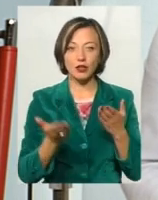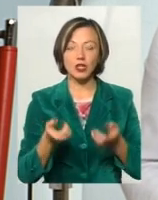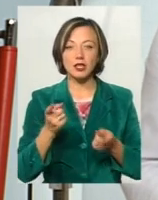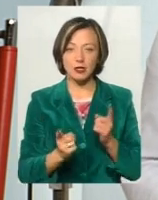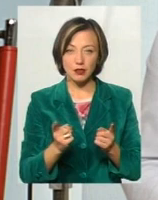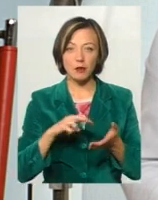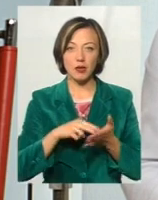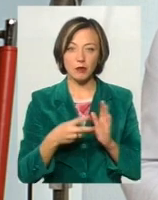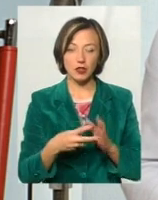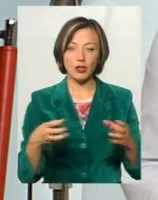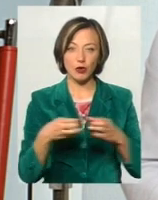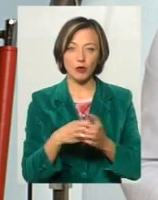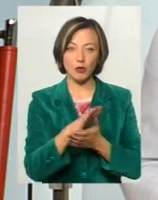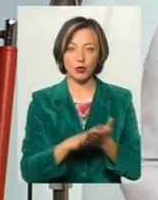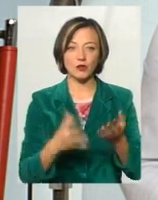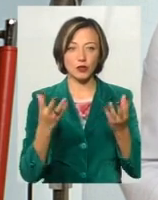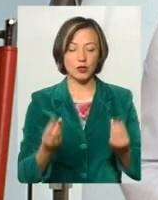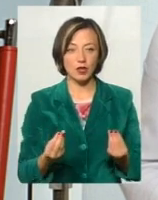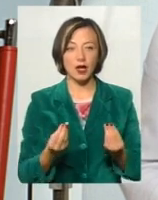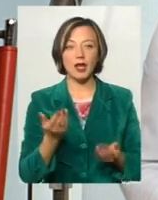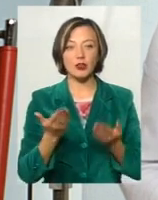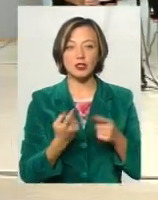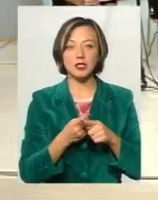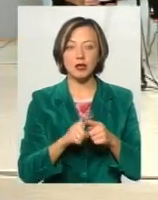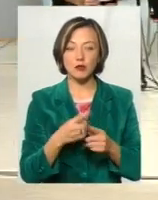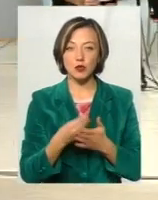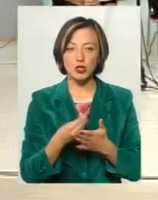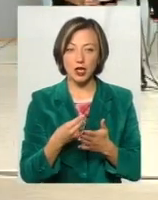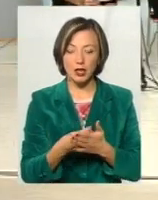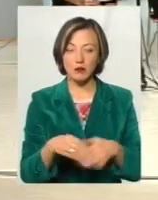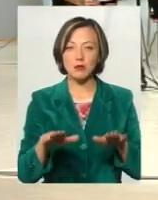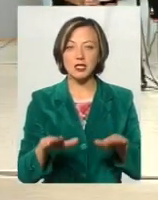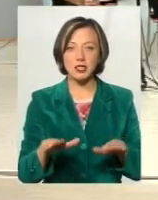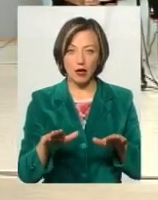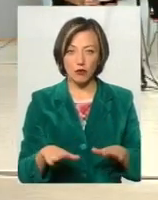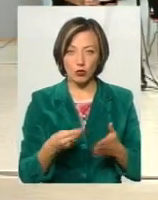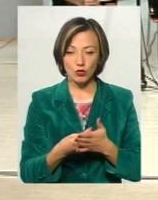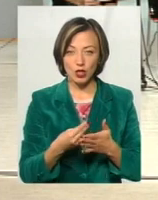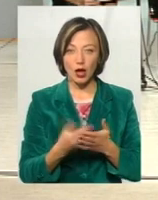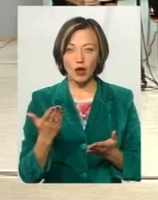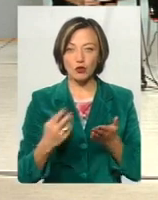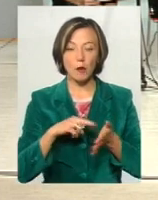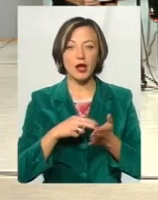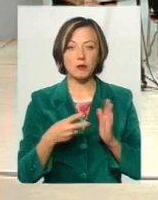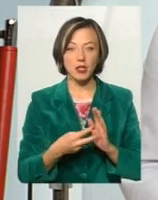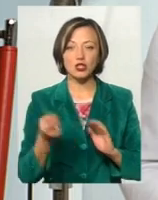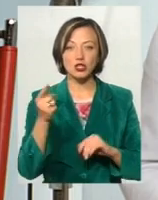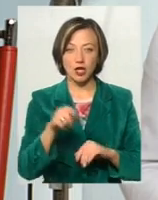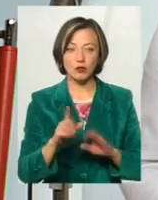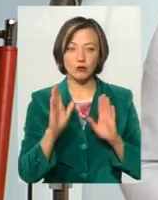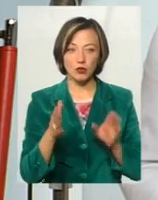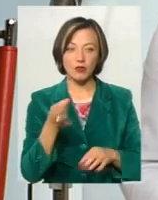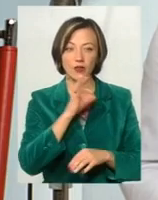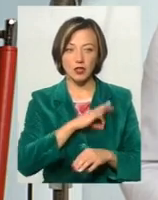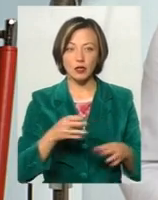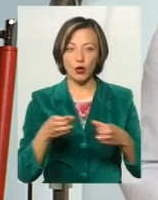дійсно передбачені на групи продовженого дня. Тому якщо це бюджетні кошти, місцеві бюджету, значить, якщо вони передбачені, значить вони будуть і